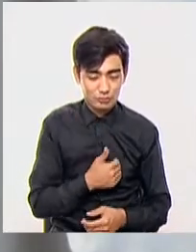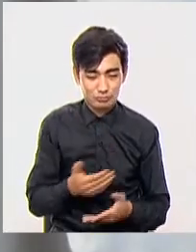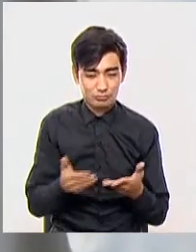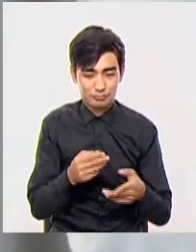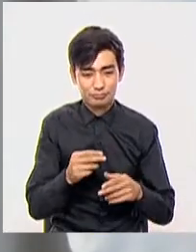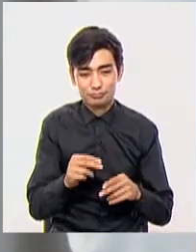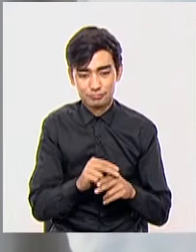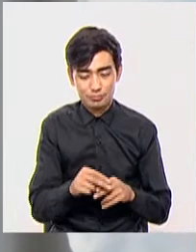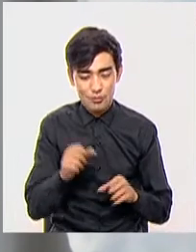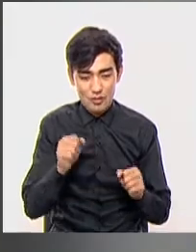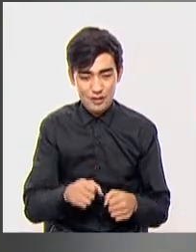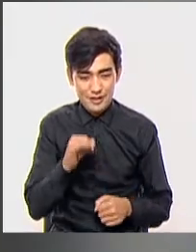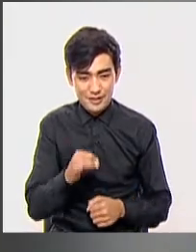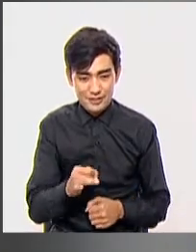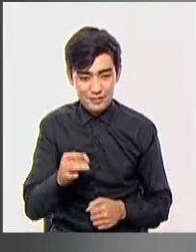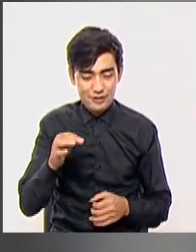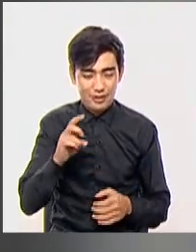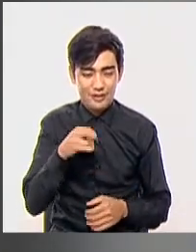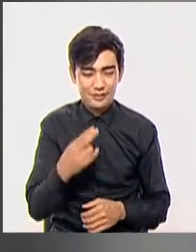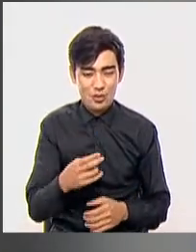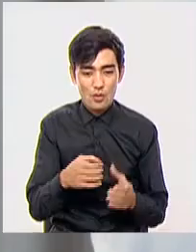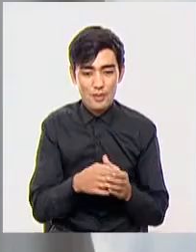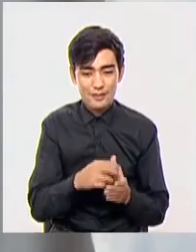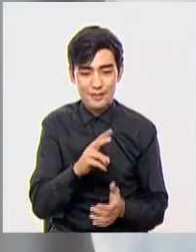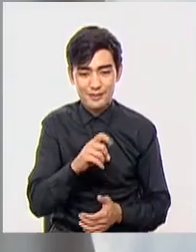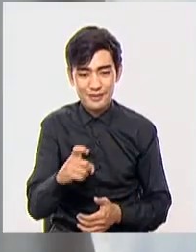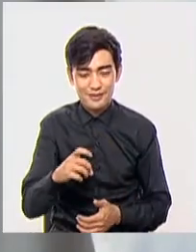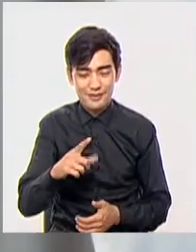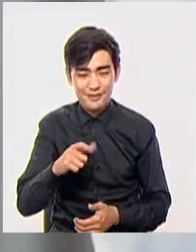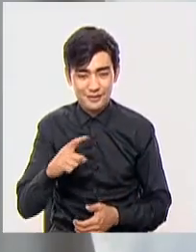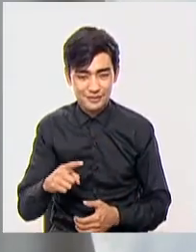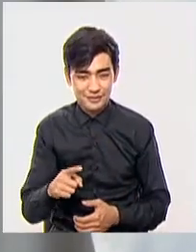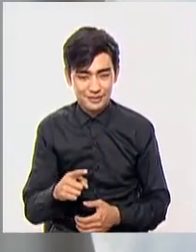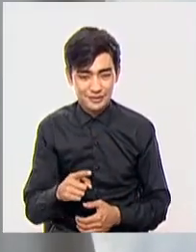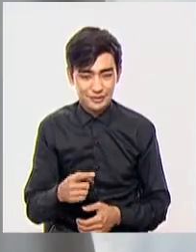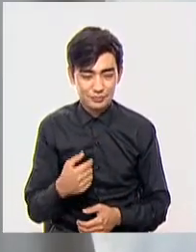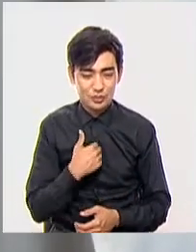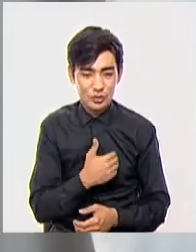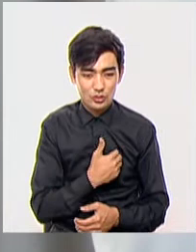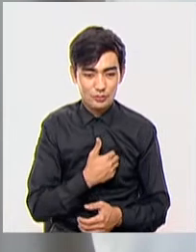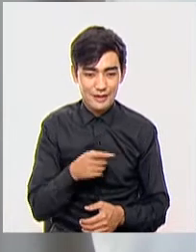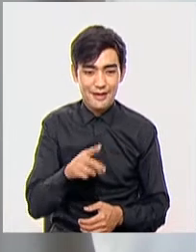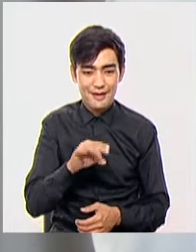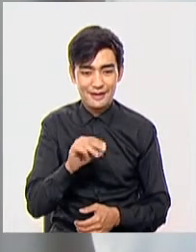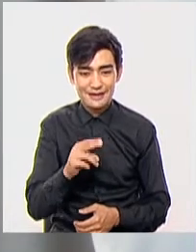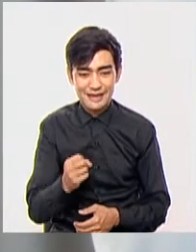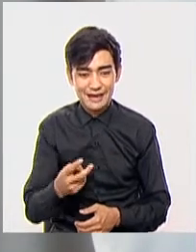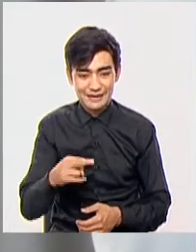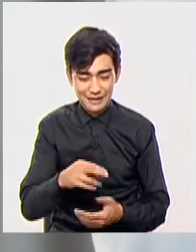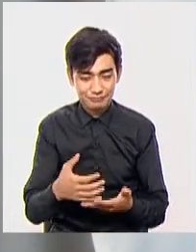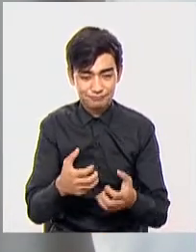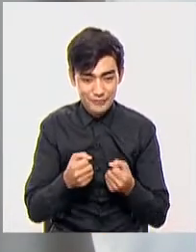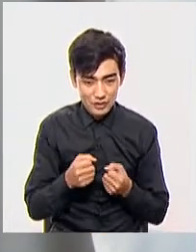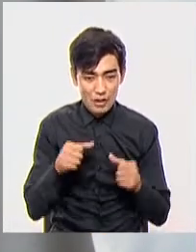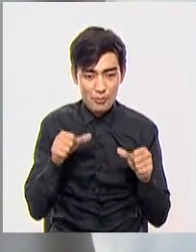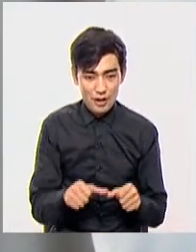социально справедливого ценообразования. Для национальной компании «Казахгаз» становится приоритетом получить эти лицензии, используя